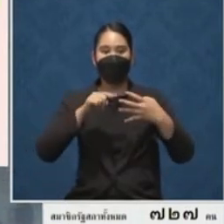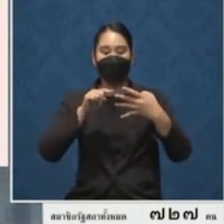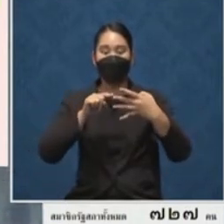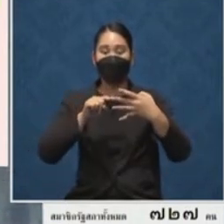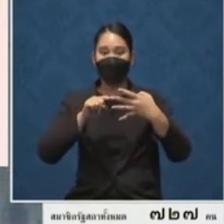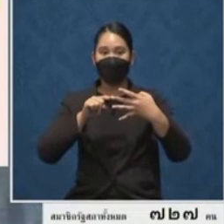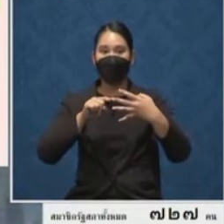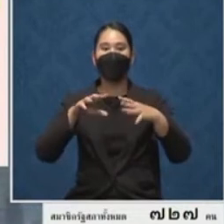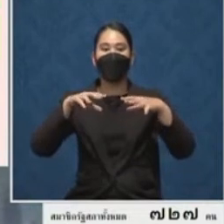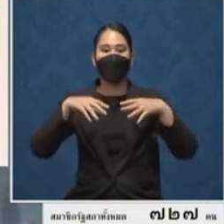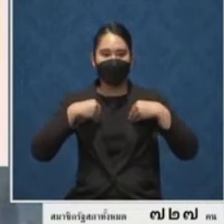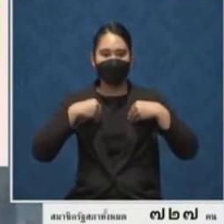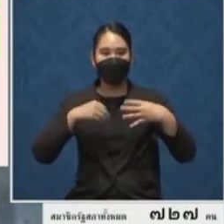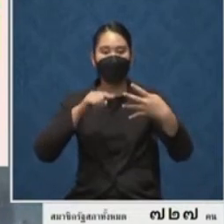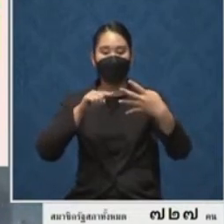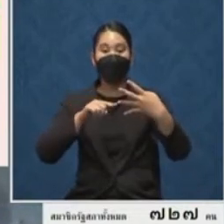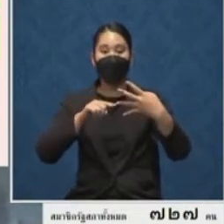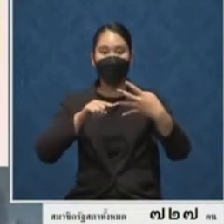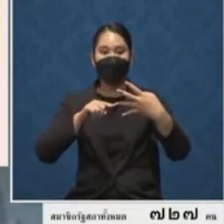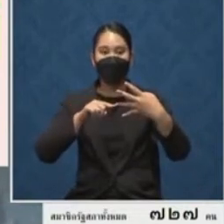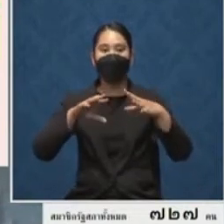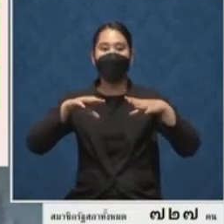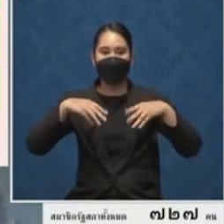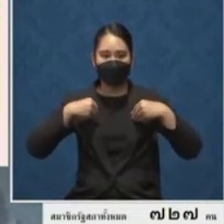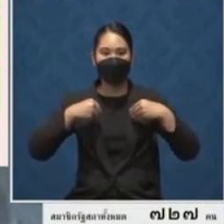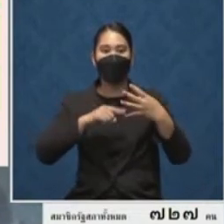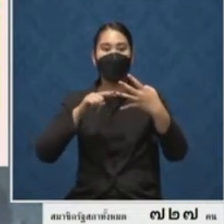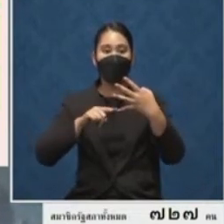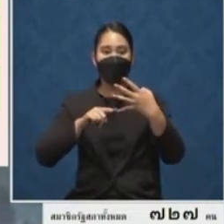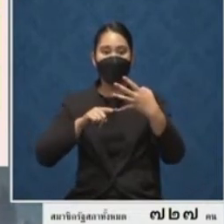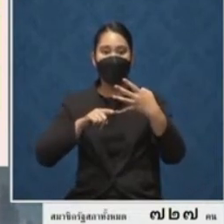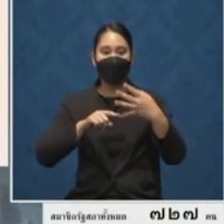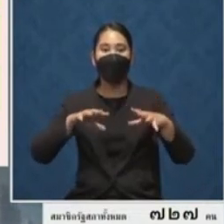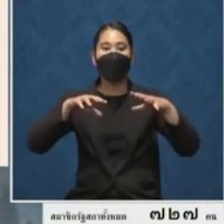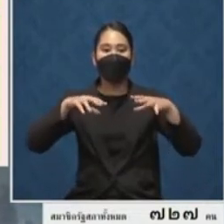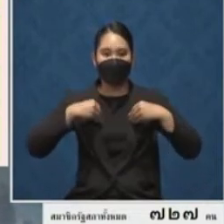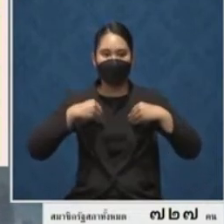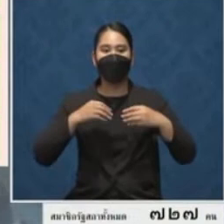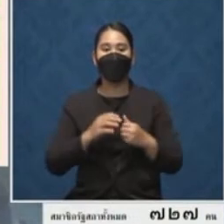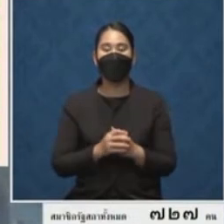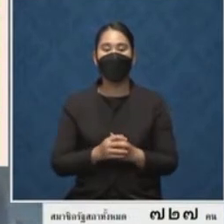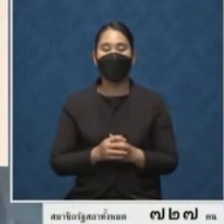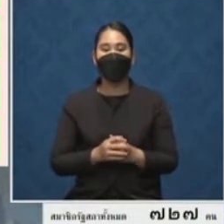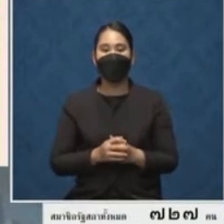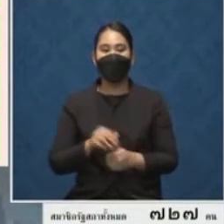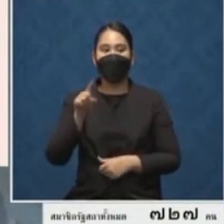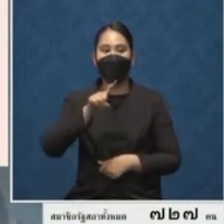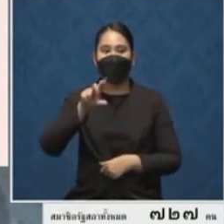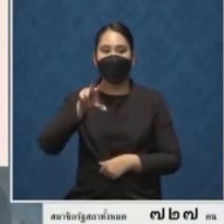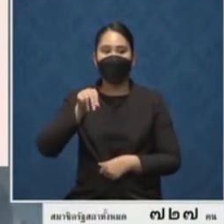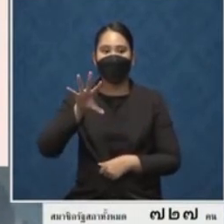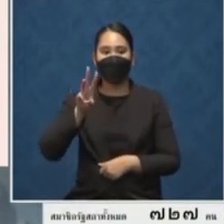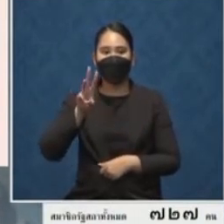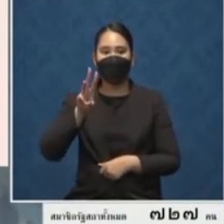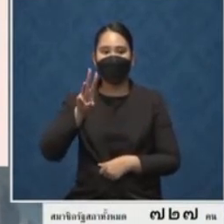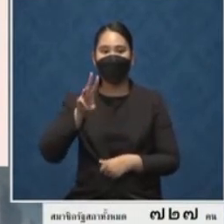ลักการ3รับหลักการ4รับหลักการครับ 136นายชูศักดิ์คีรีมาศท